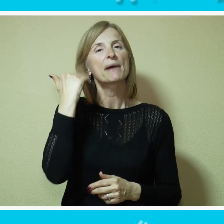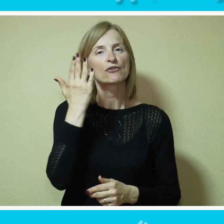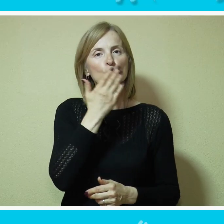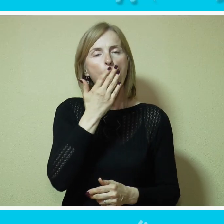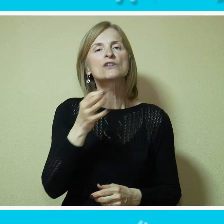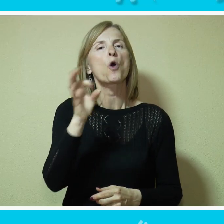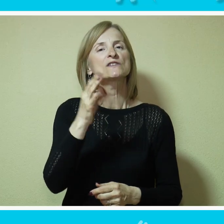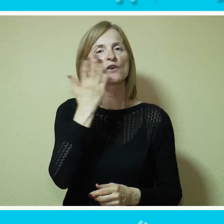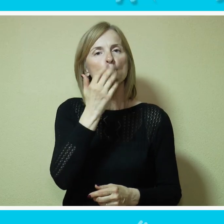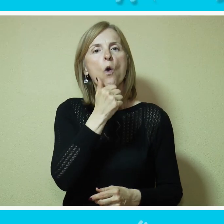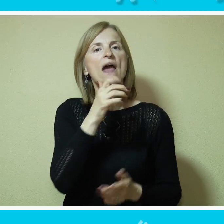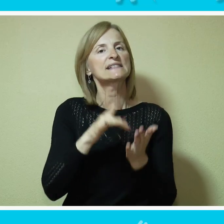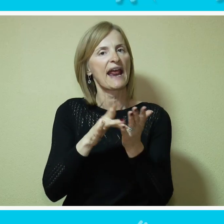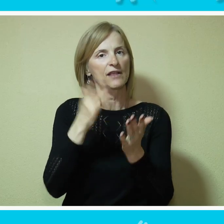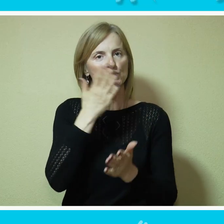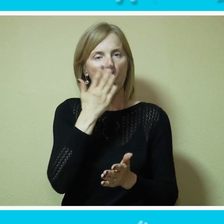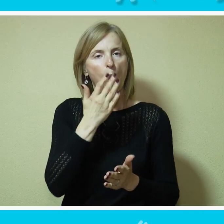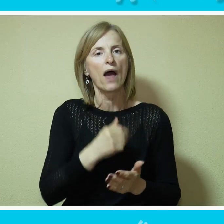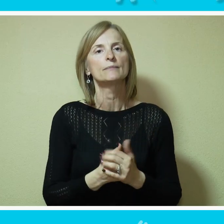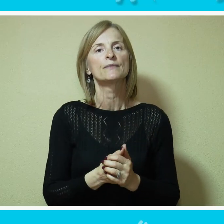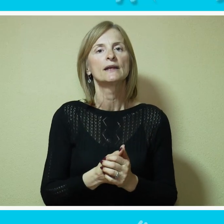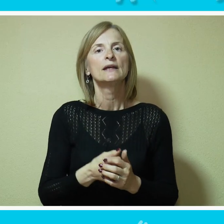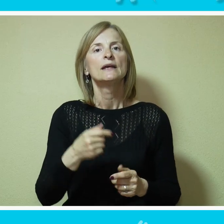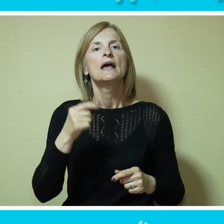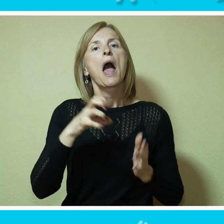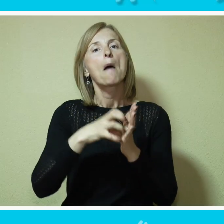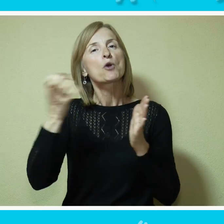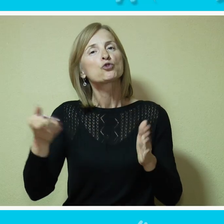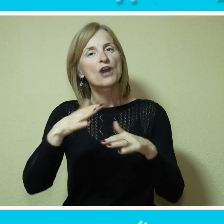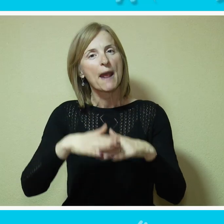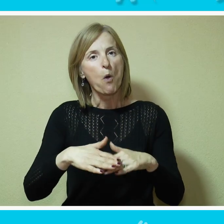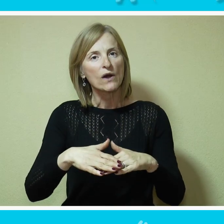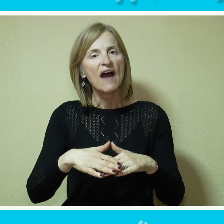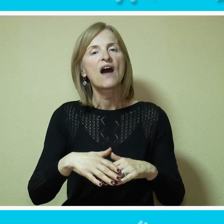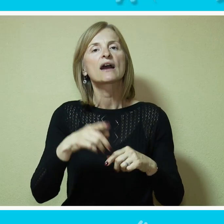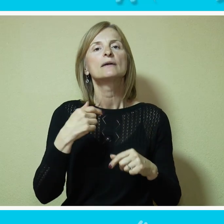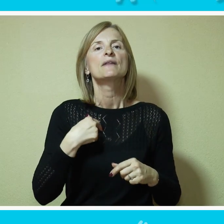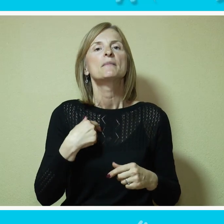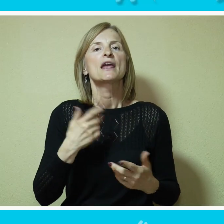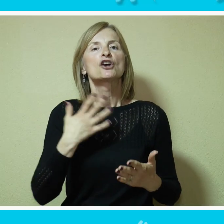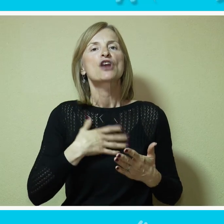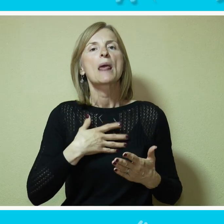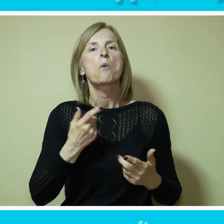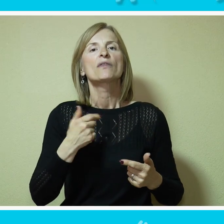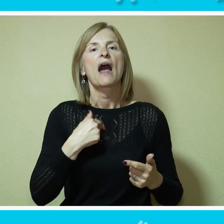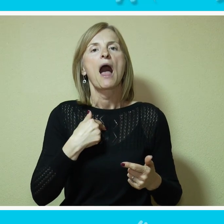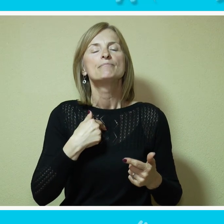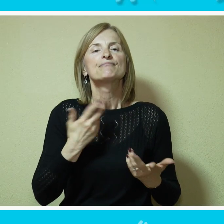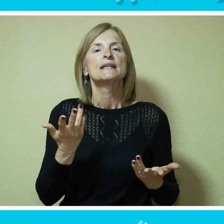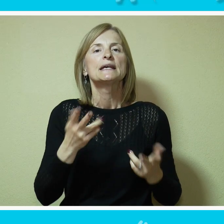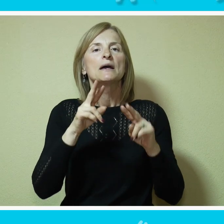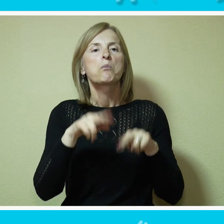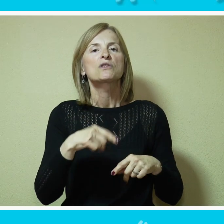preškolci, osnovci i srednjoškolci. Dakle, imamo i produženi boravak, da roditelji mogu maksimalno da budu rasterećeni, da mogu